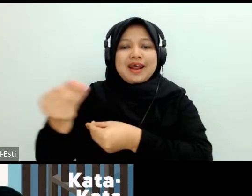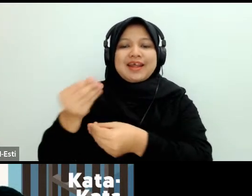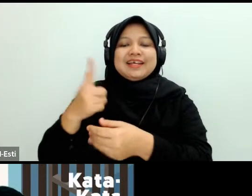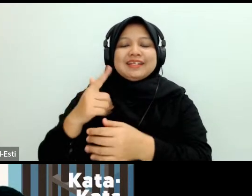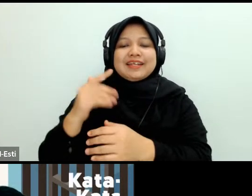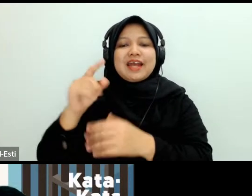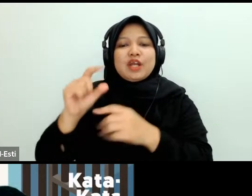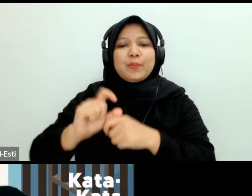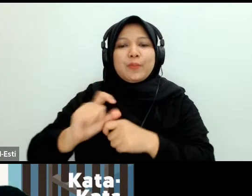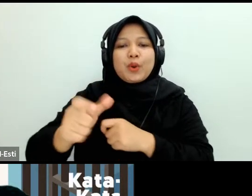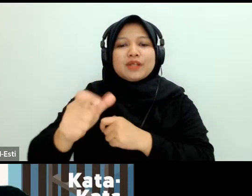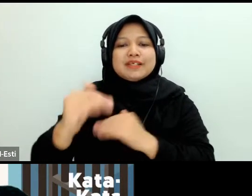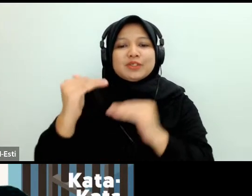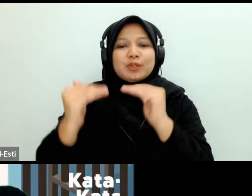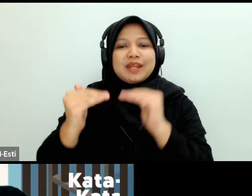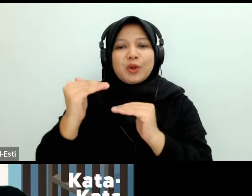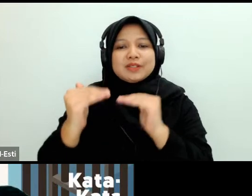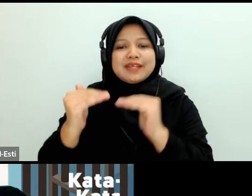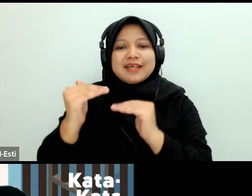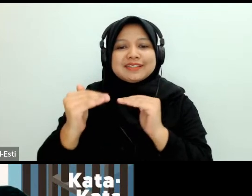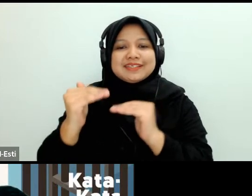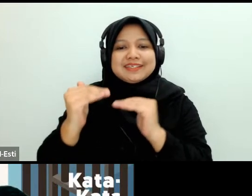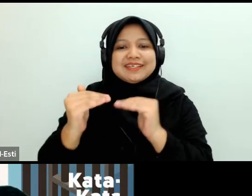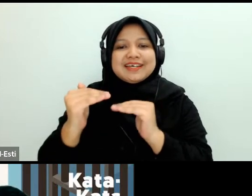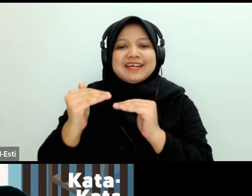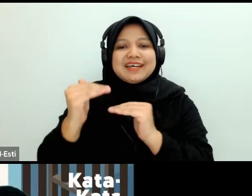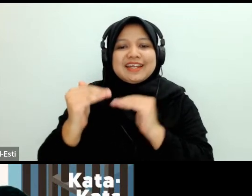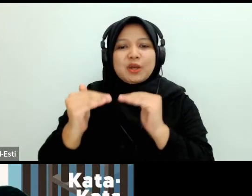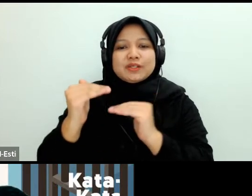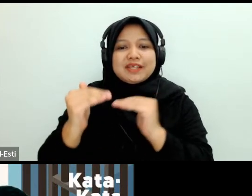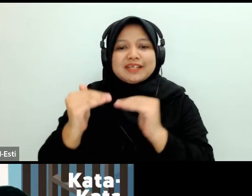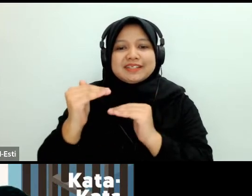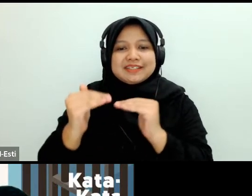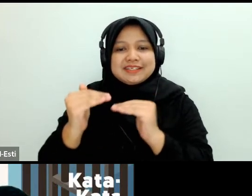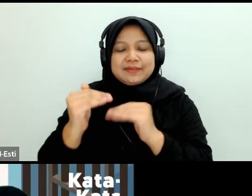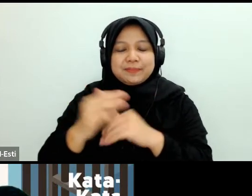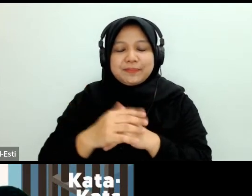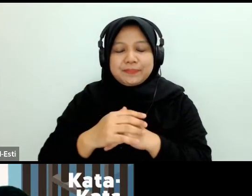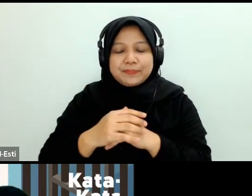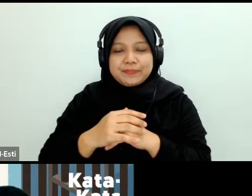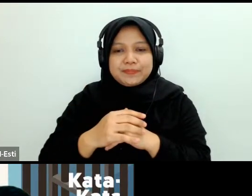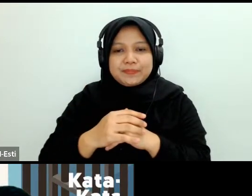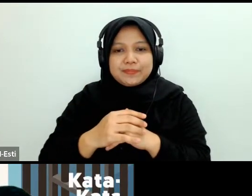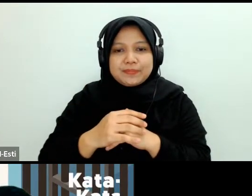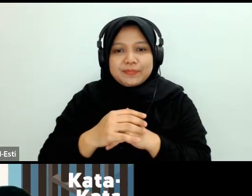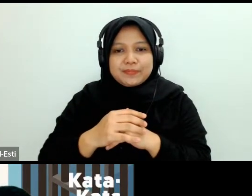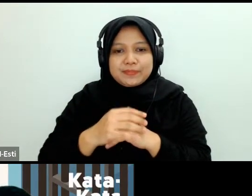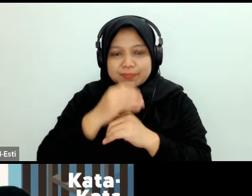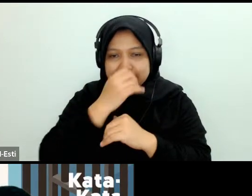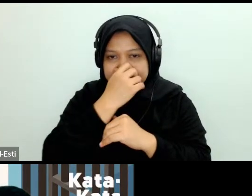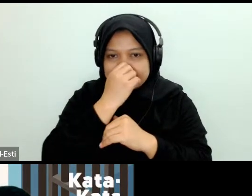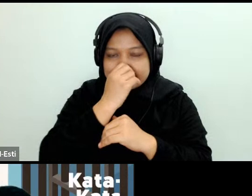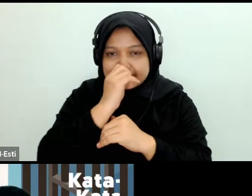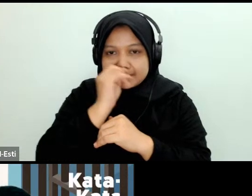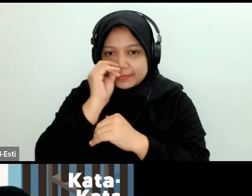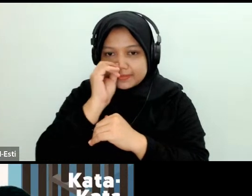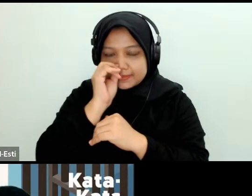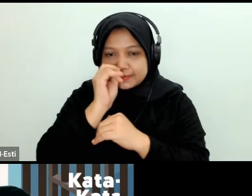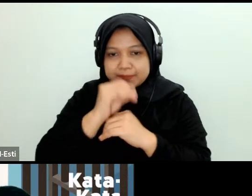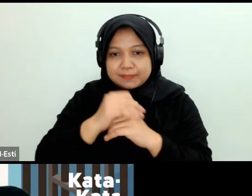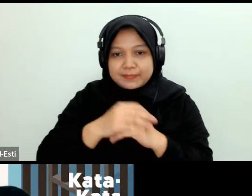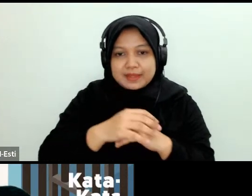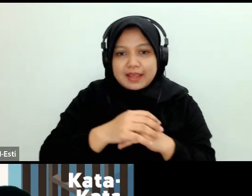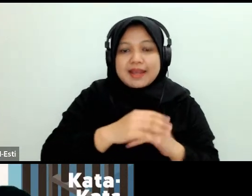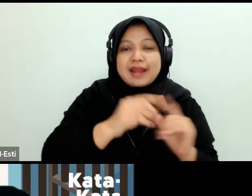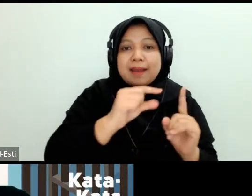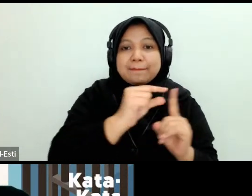ada-ada kayak bisa dibilang bertukar tangkap dengan lepas dalam artian yang ini ya Eh ada satu pasal yang